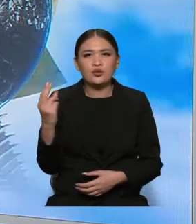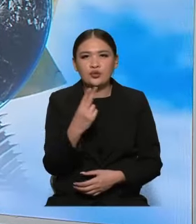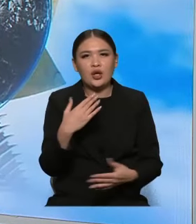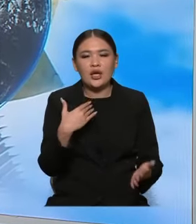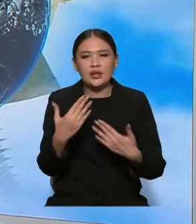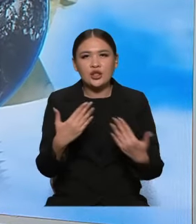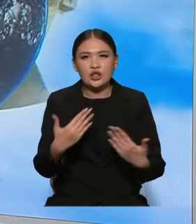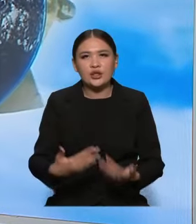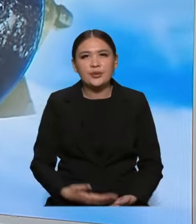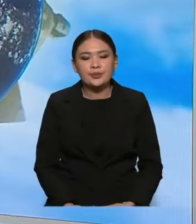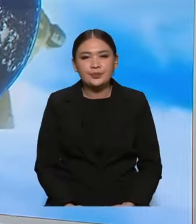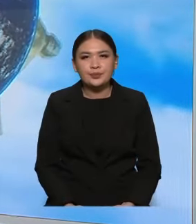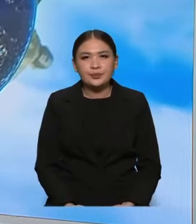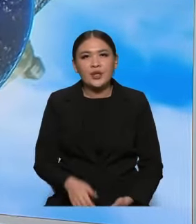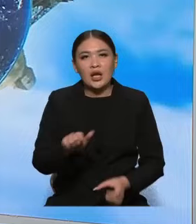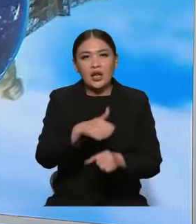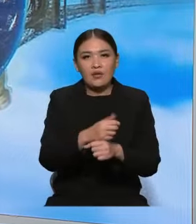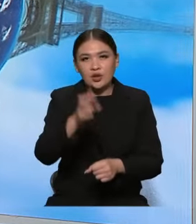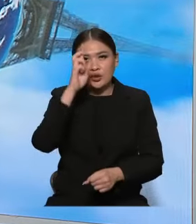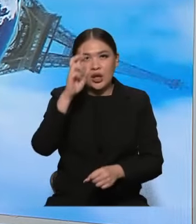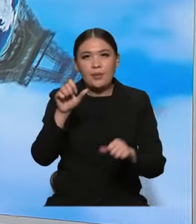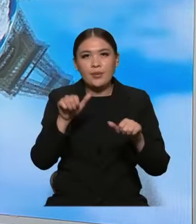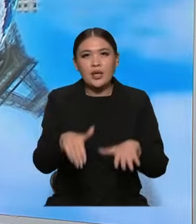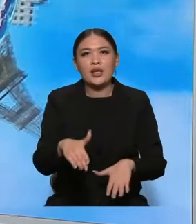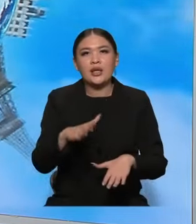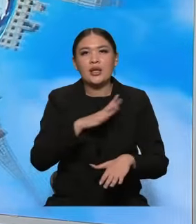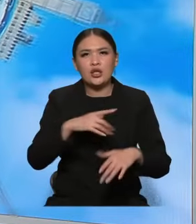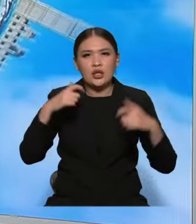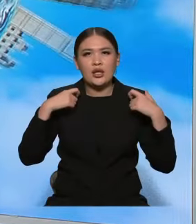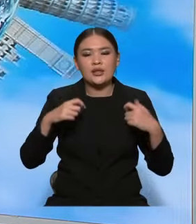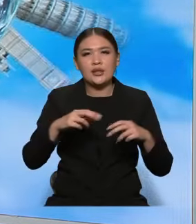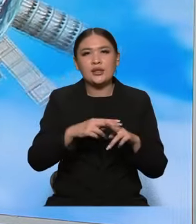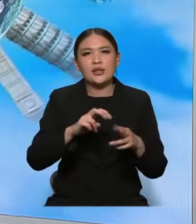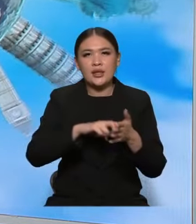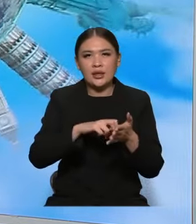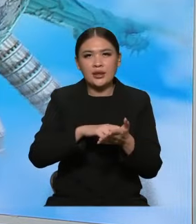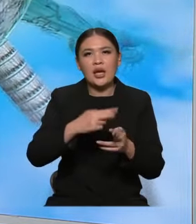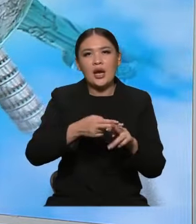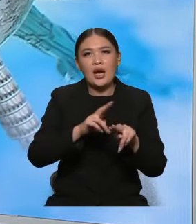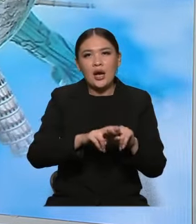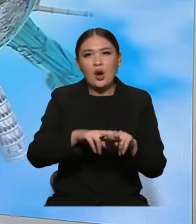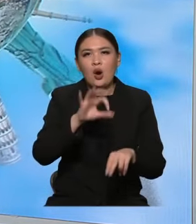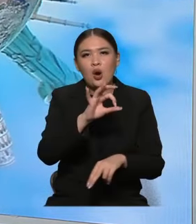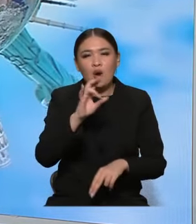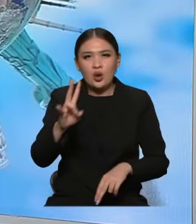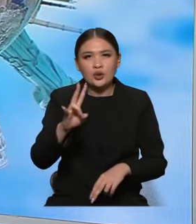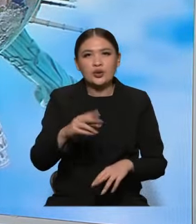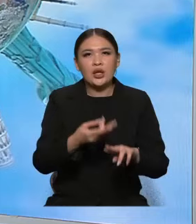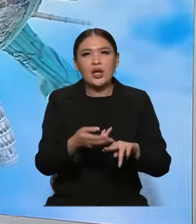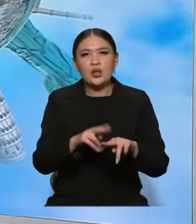отношений. Глава государства принял генерального секретаря Всемирной туристской организации ООН